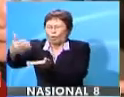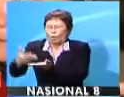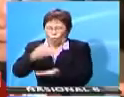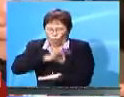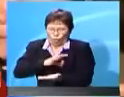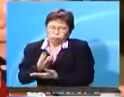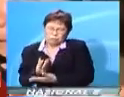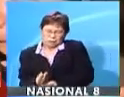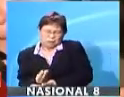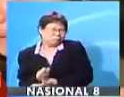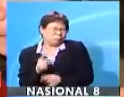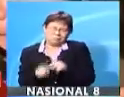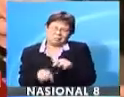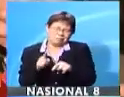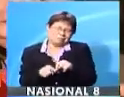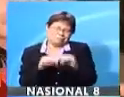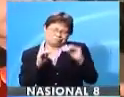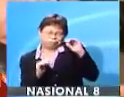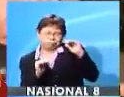than the debt GDP ratio.